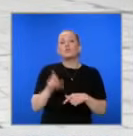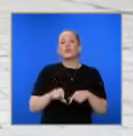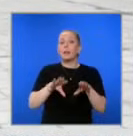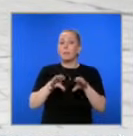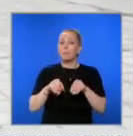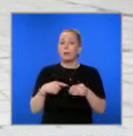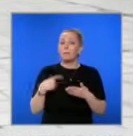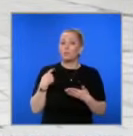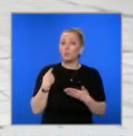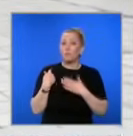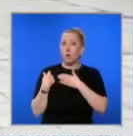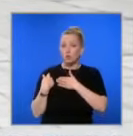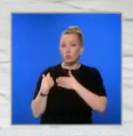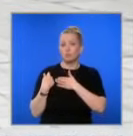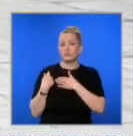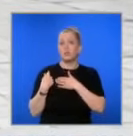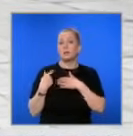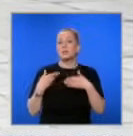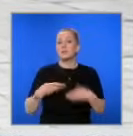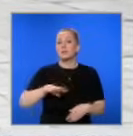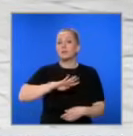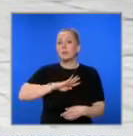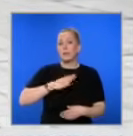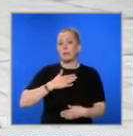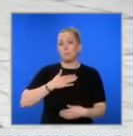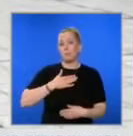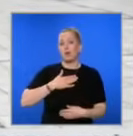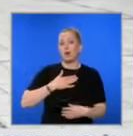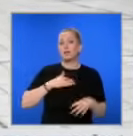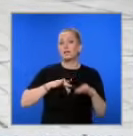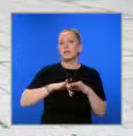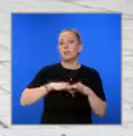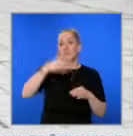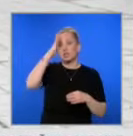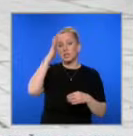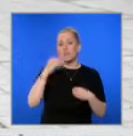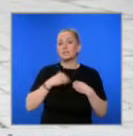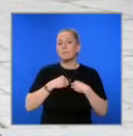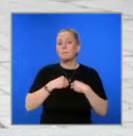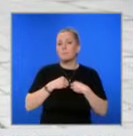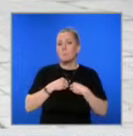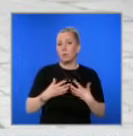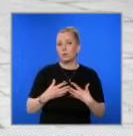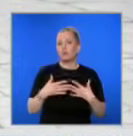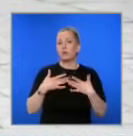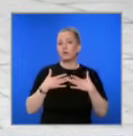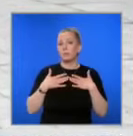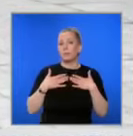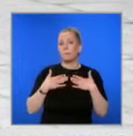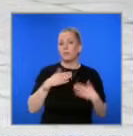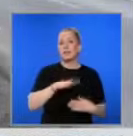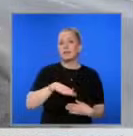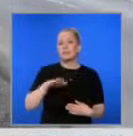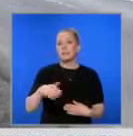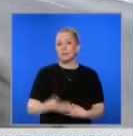отговорността за причинената смърт на жена ми, за болката, която причини на мен и на децата